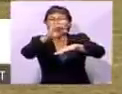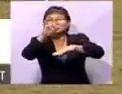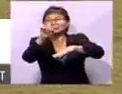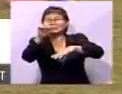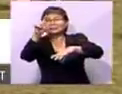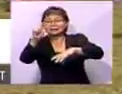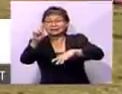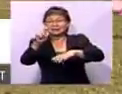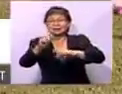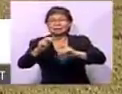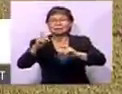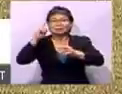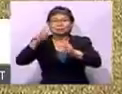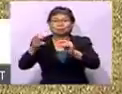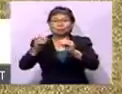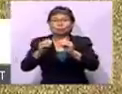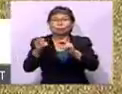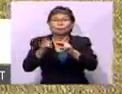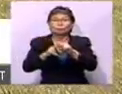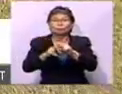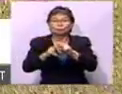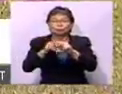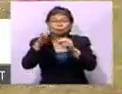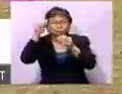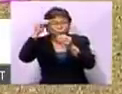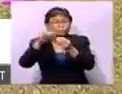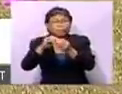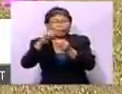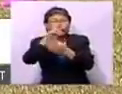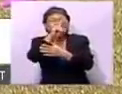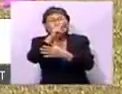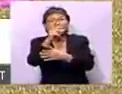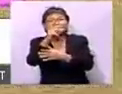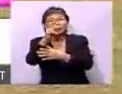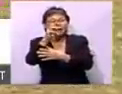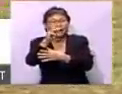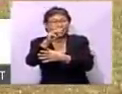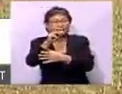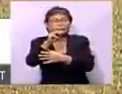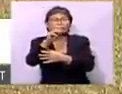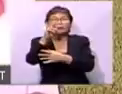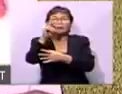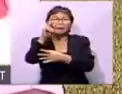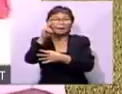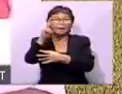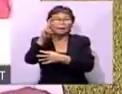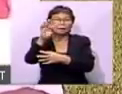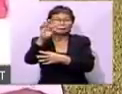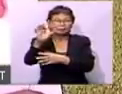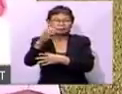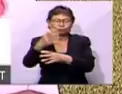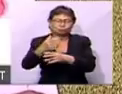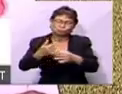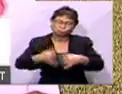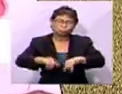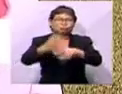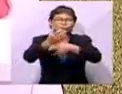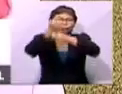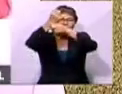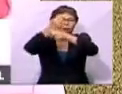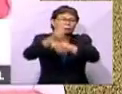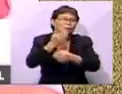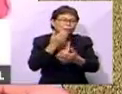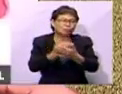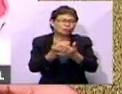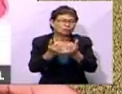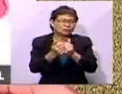ini meningkatkan keyakinan UKMFC terus mencipta kemenangan. Bagusnya kemenangan kita